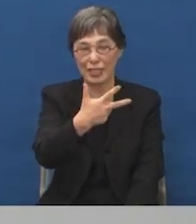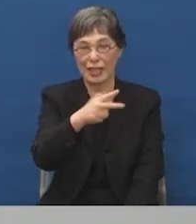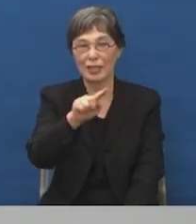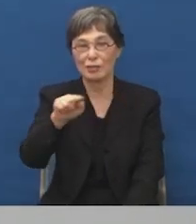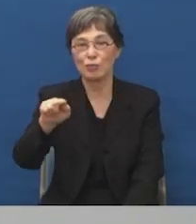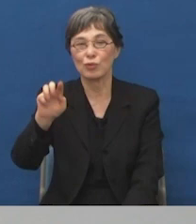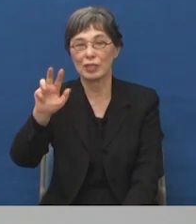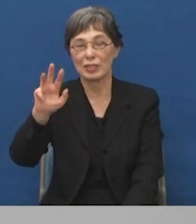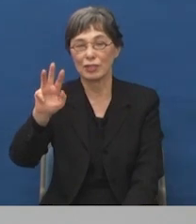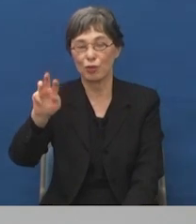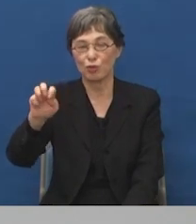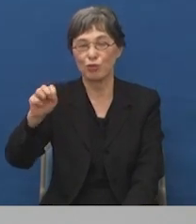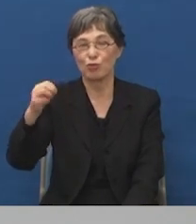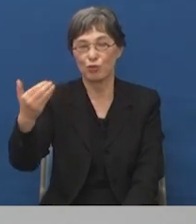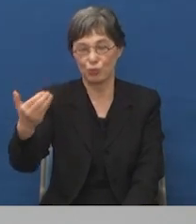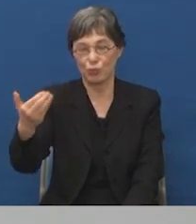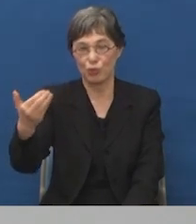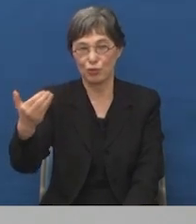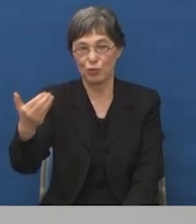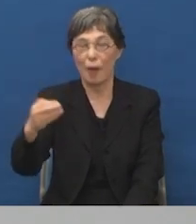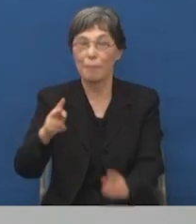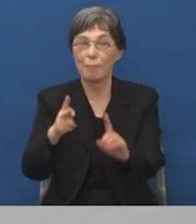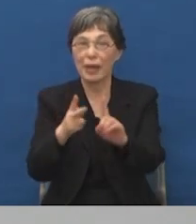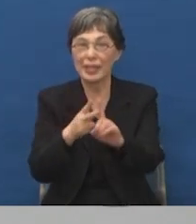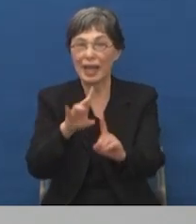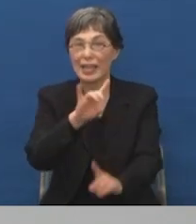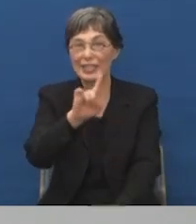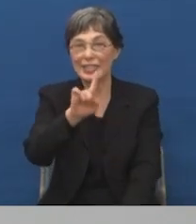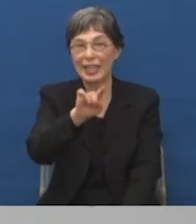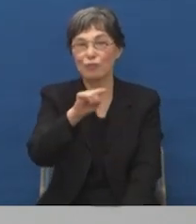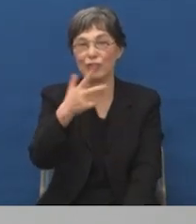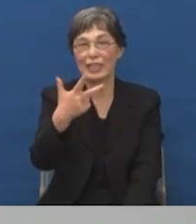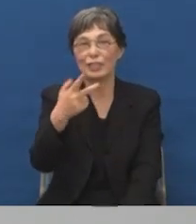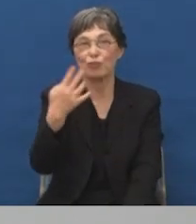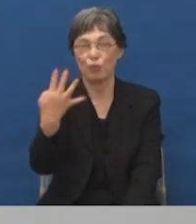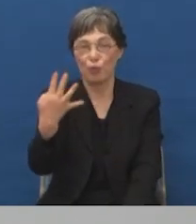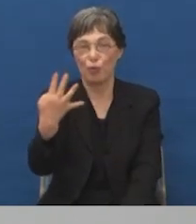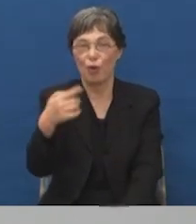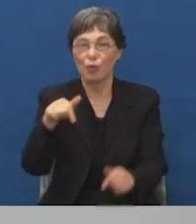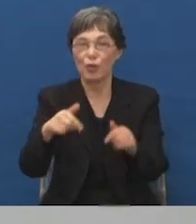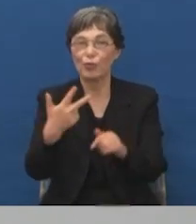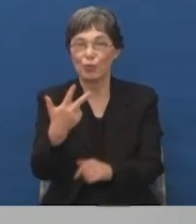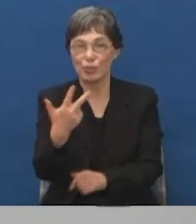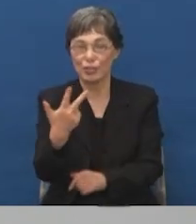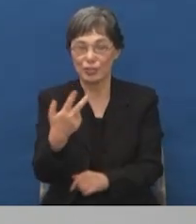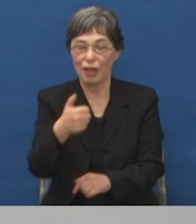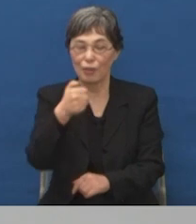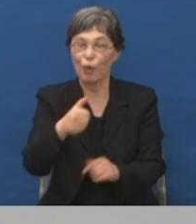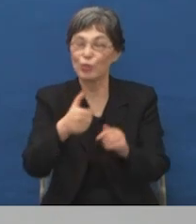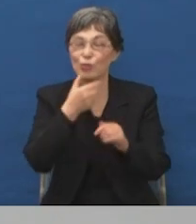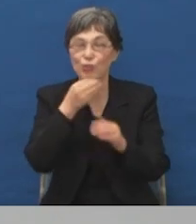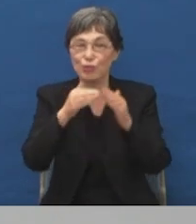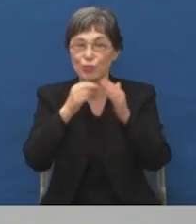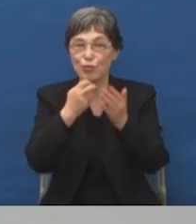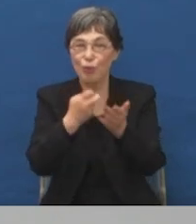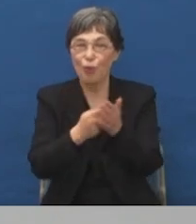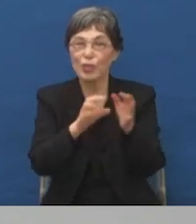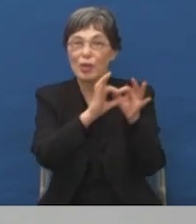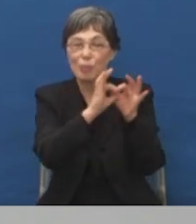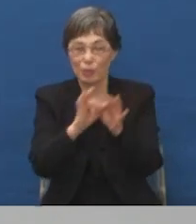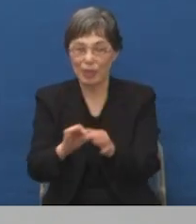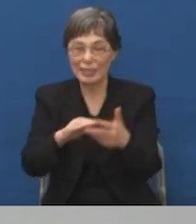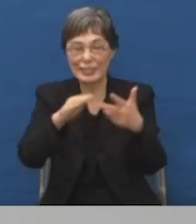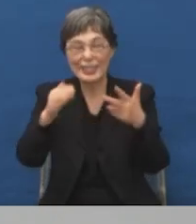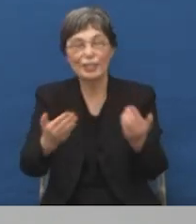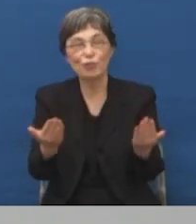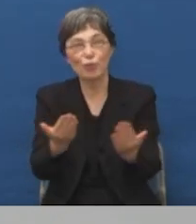し、議第49号、および議第174号、京都市老人福祉法等に基づく施設の